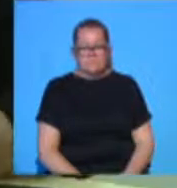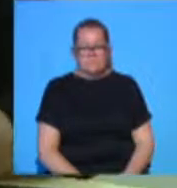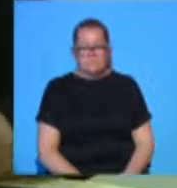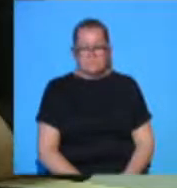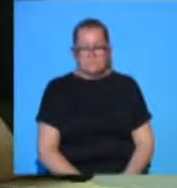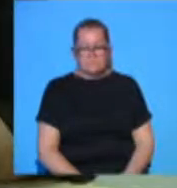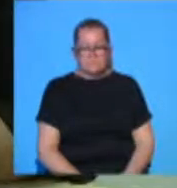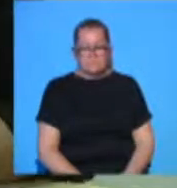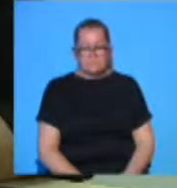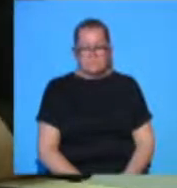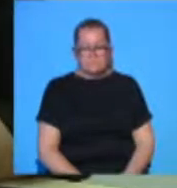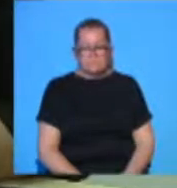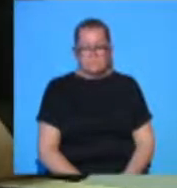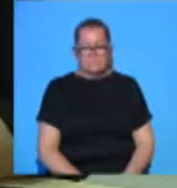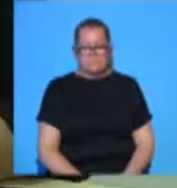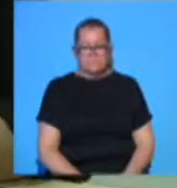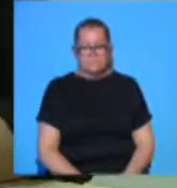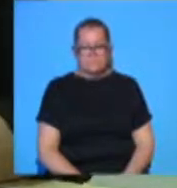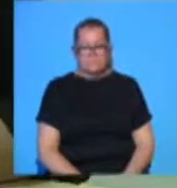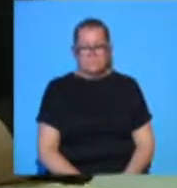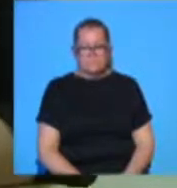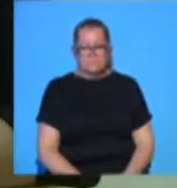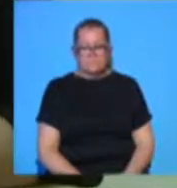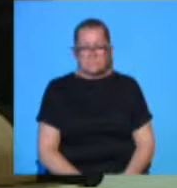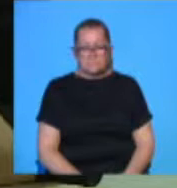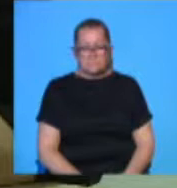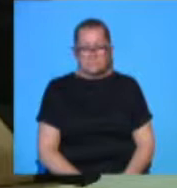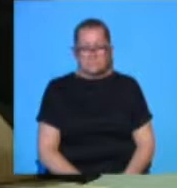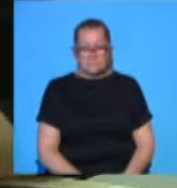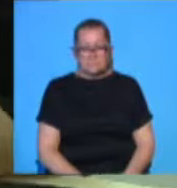locuințe neocupate la care sunteți proprietari? Nu.